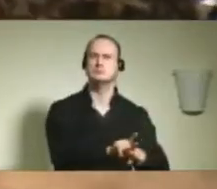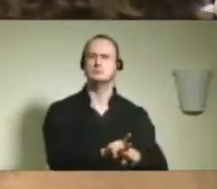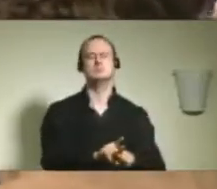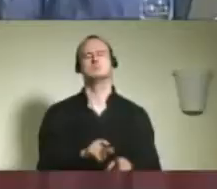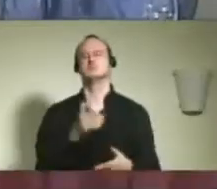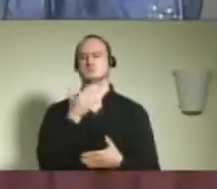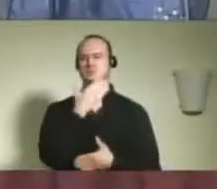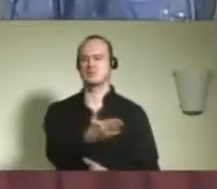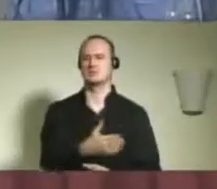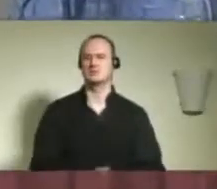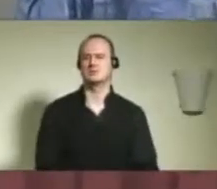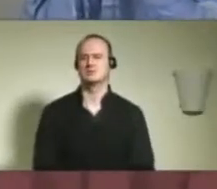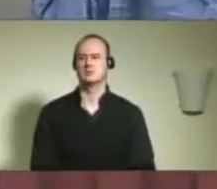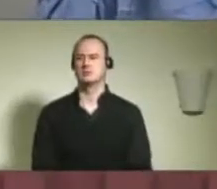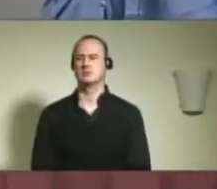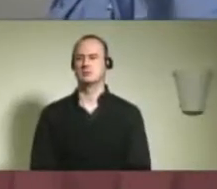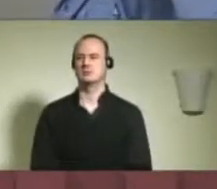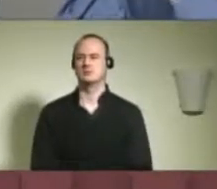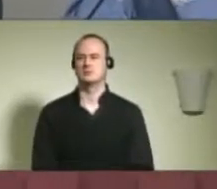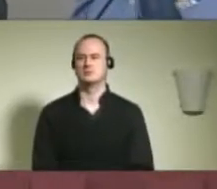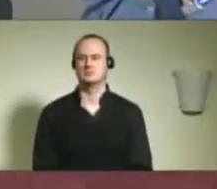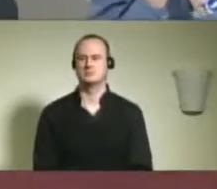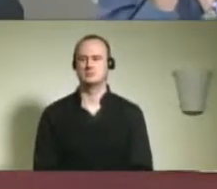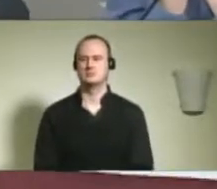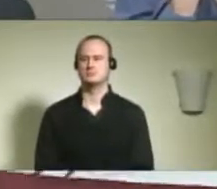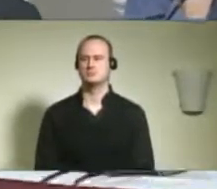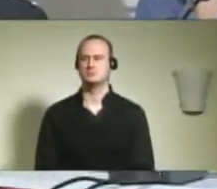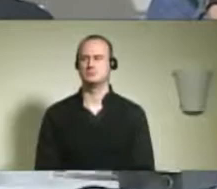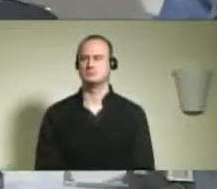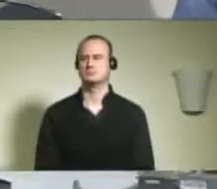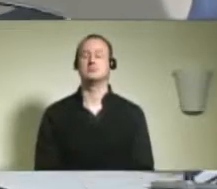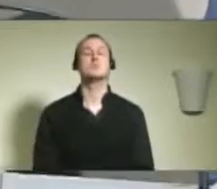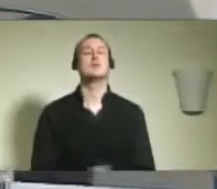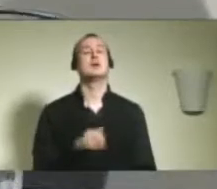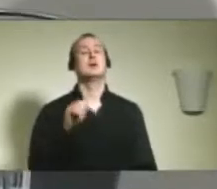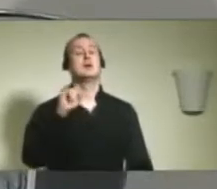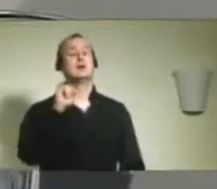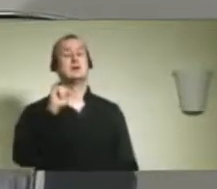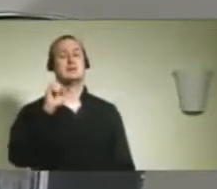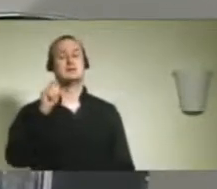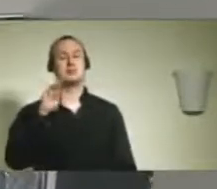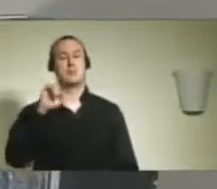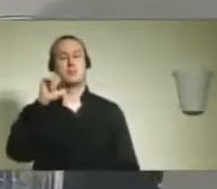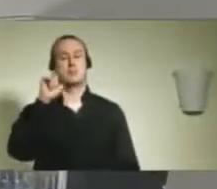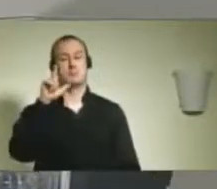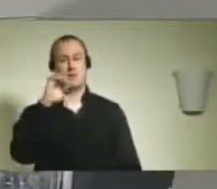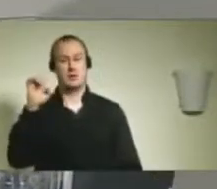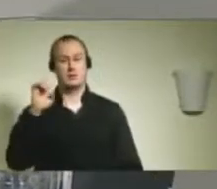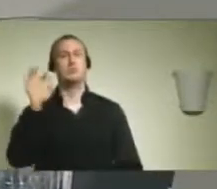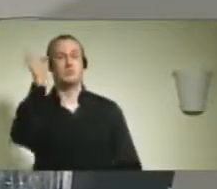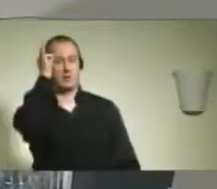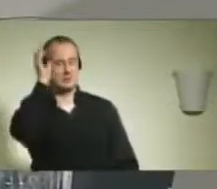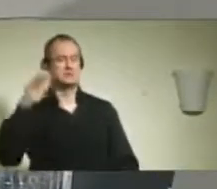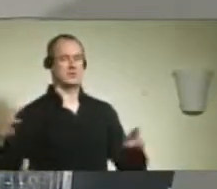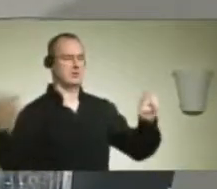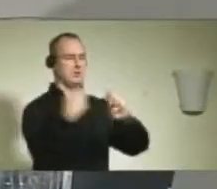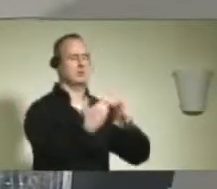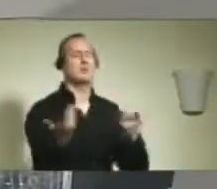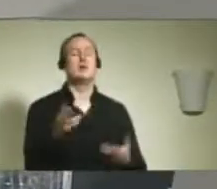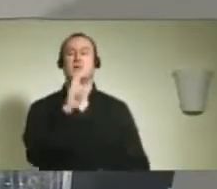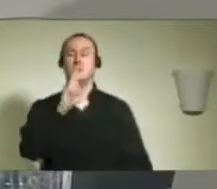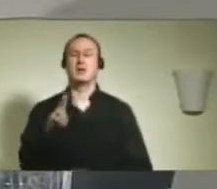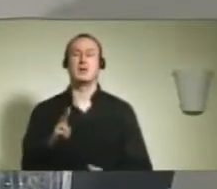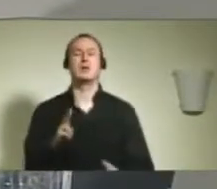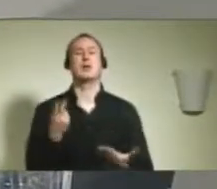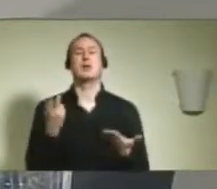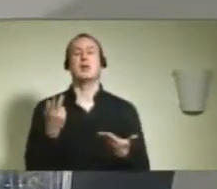Oui, à la Banque Postale, bon, c'est un peu différent puisque bon, la banque a été créée, elle vit. Et